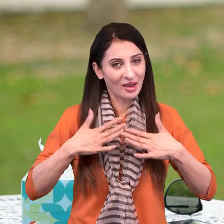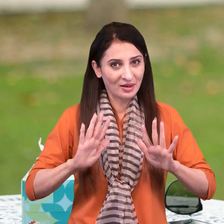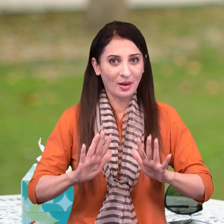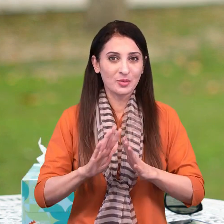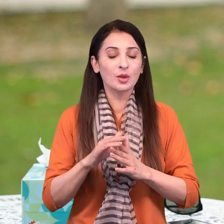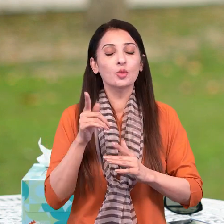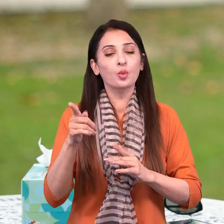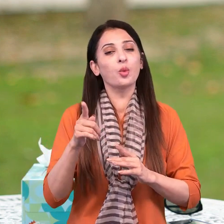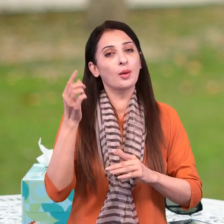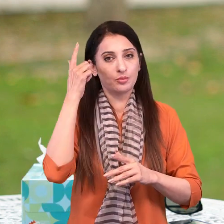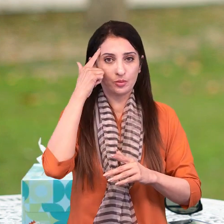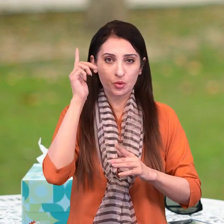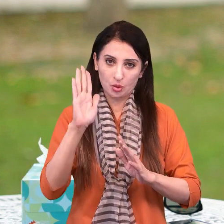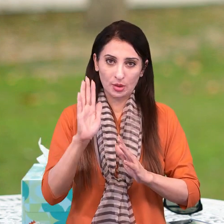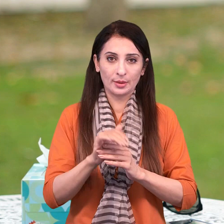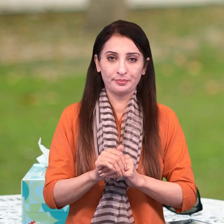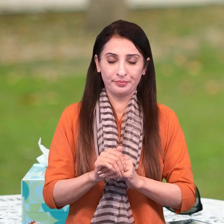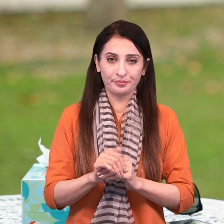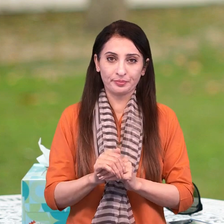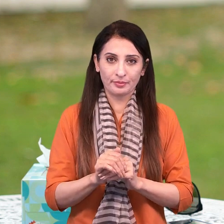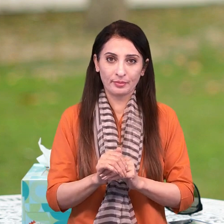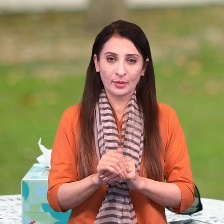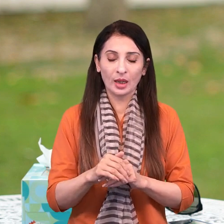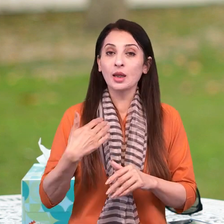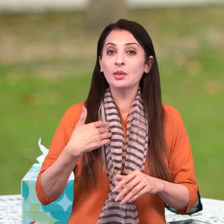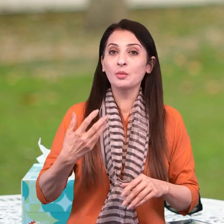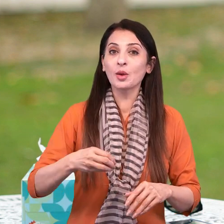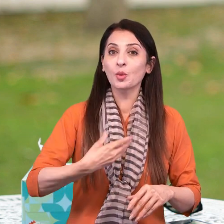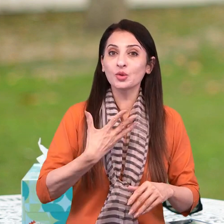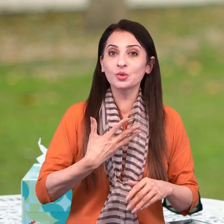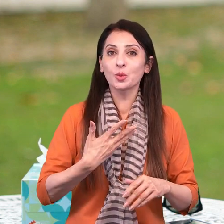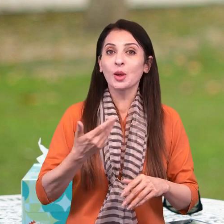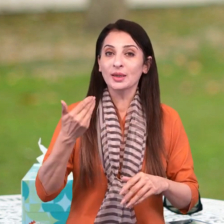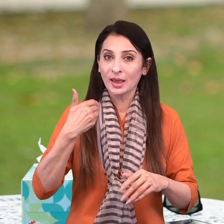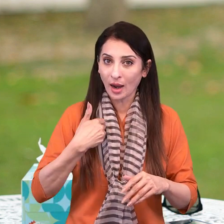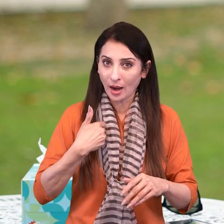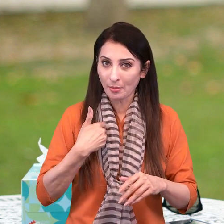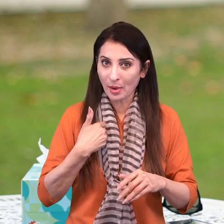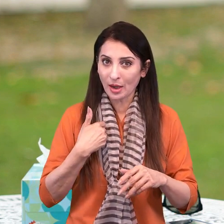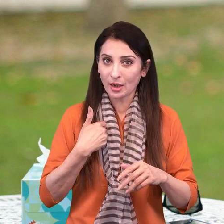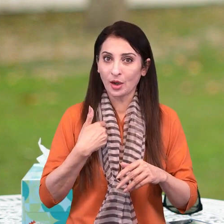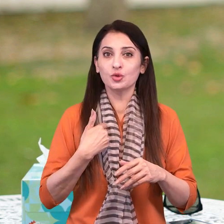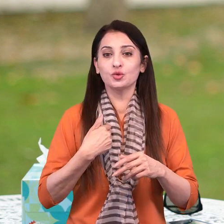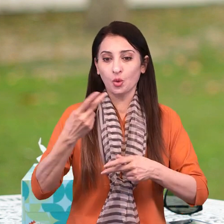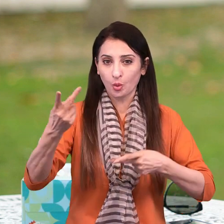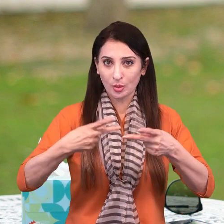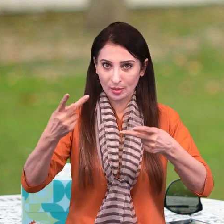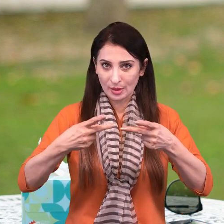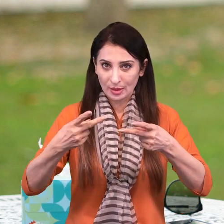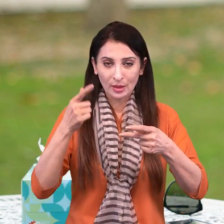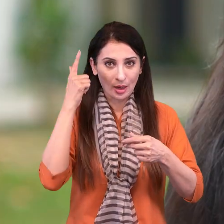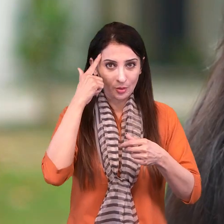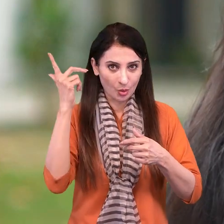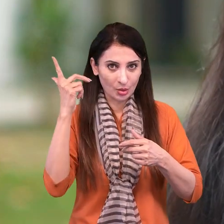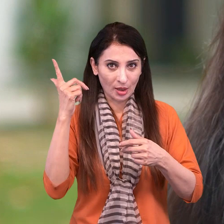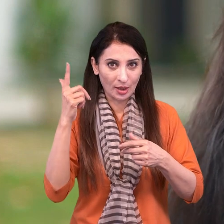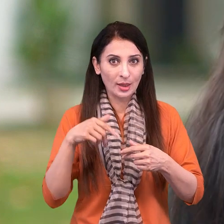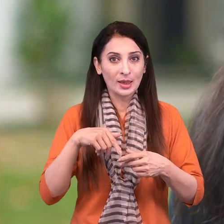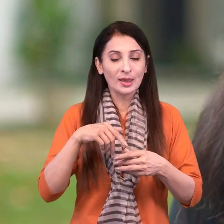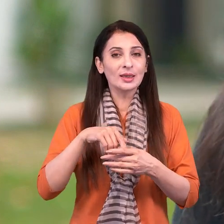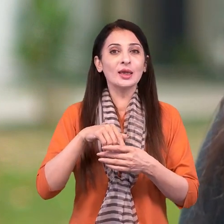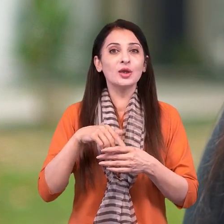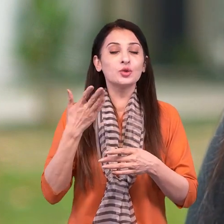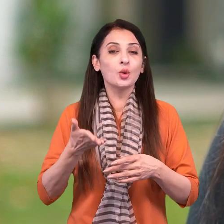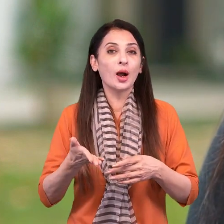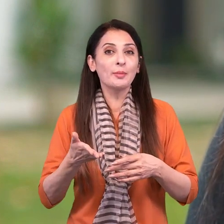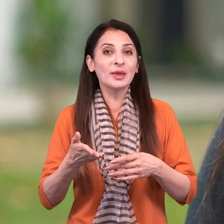very important to us. So I'm happy कि जो हमारी brand philosophy रही है to design for the modern woman. And